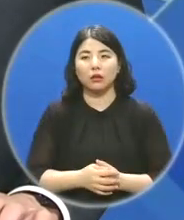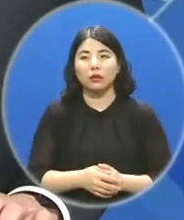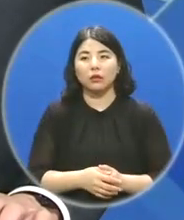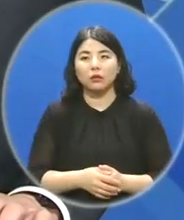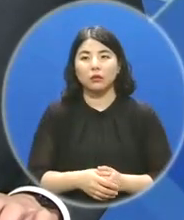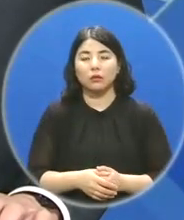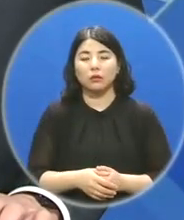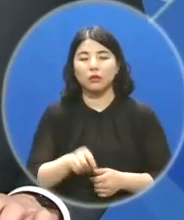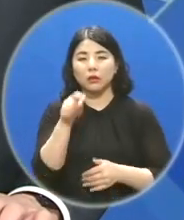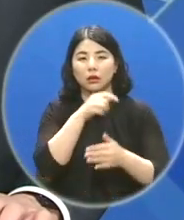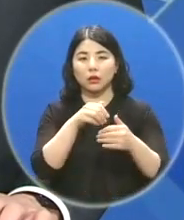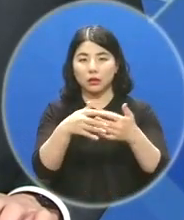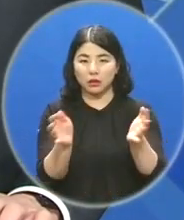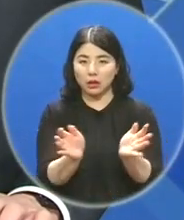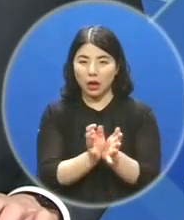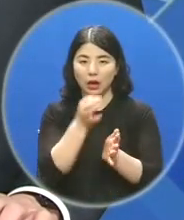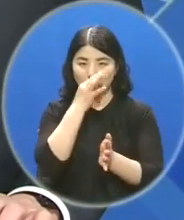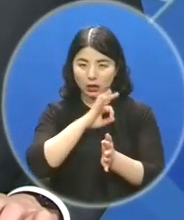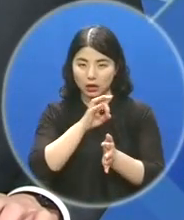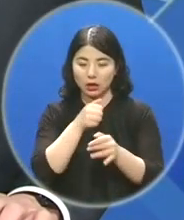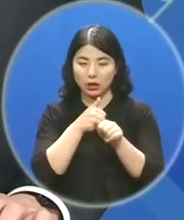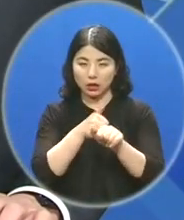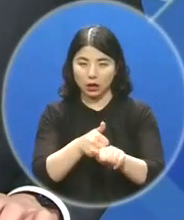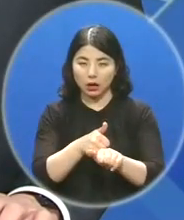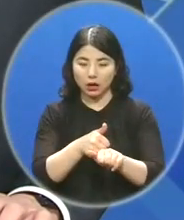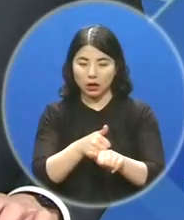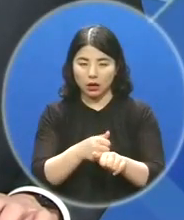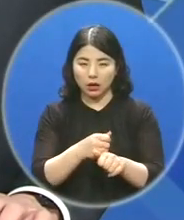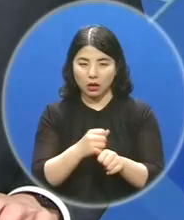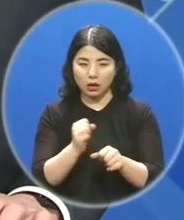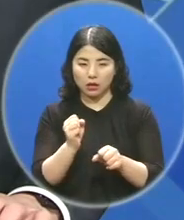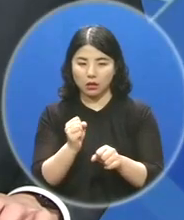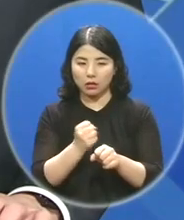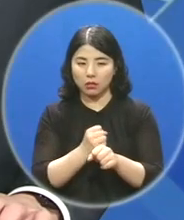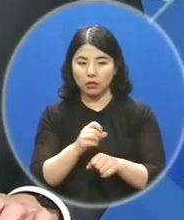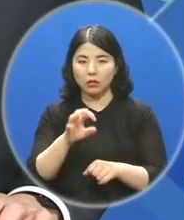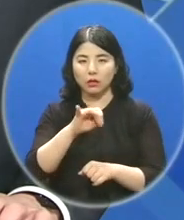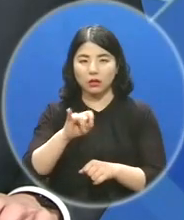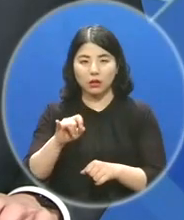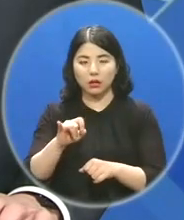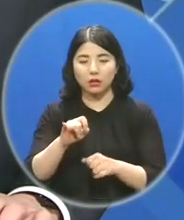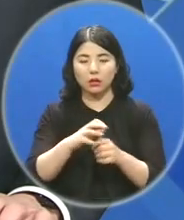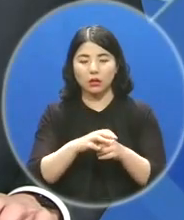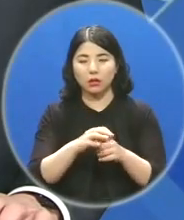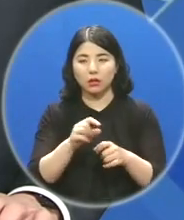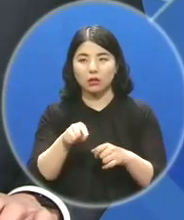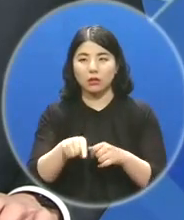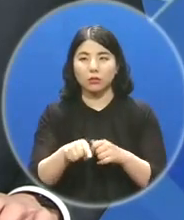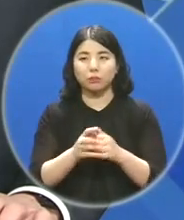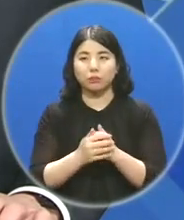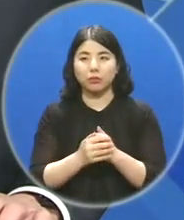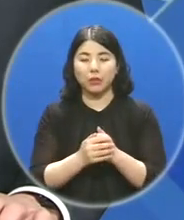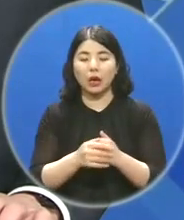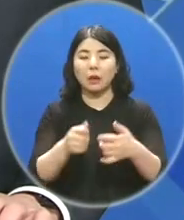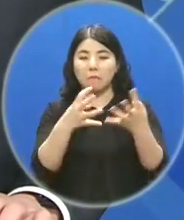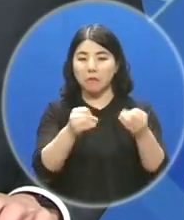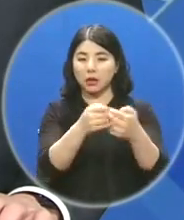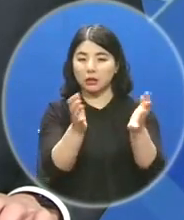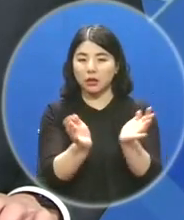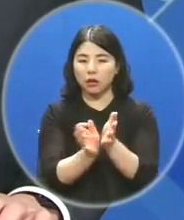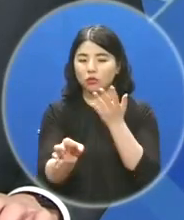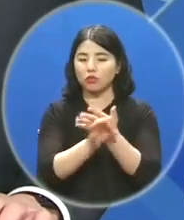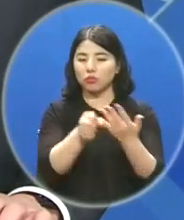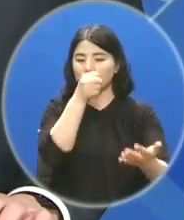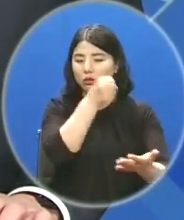이게 당리당략에 의한 이합집산이 이제 이루어지죠. 그러니까 왜 이합집산이 이루어지죠? 그러니까 이제 그 다수당에서 그러니까 다수당에서